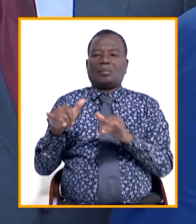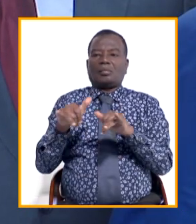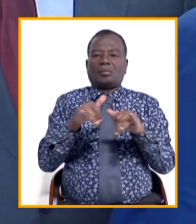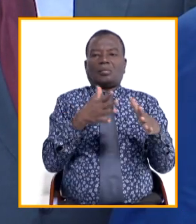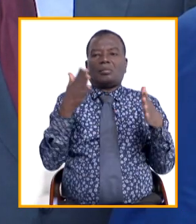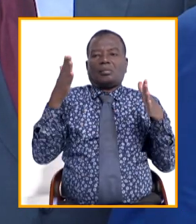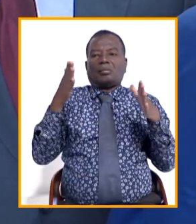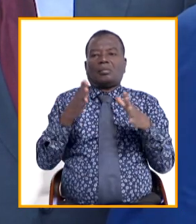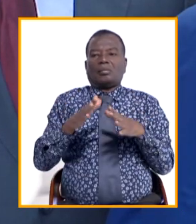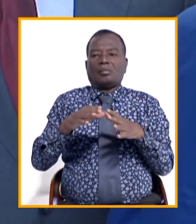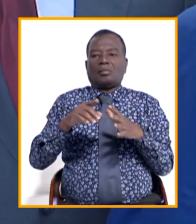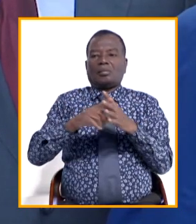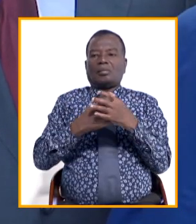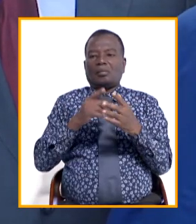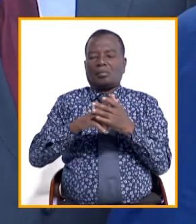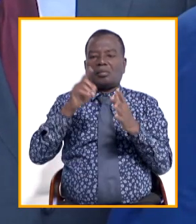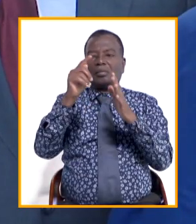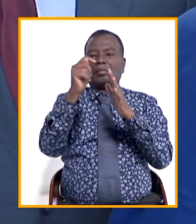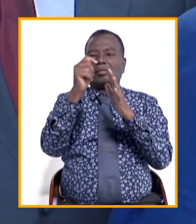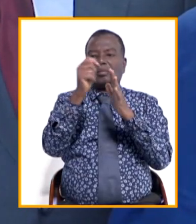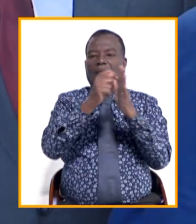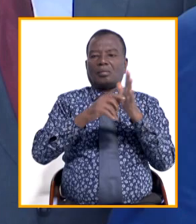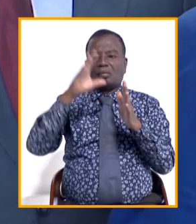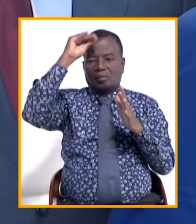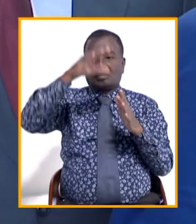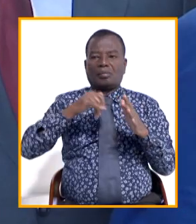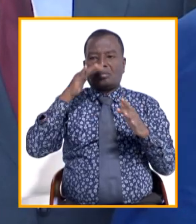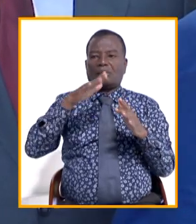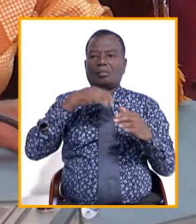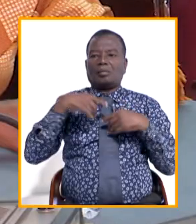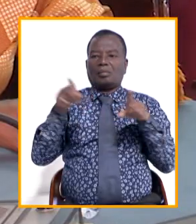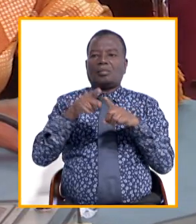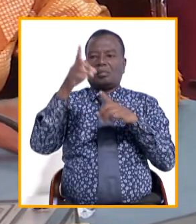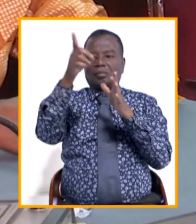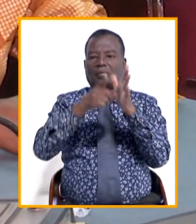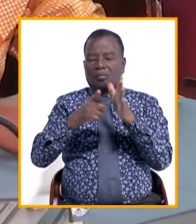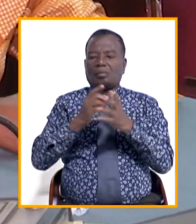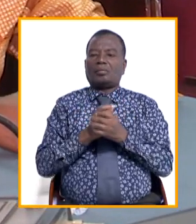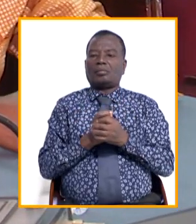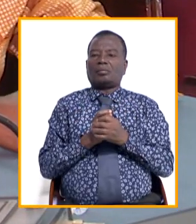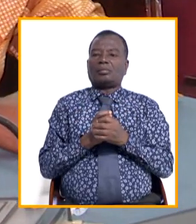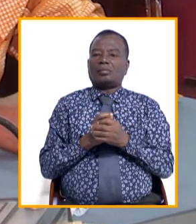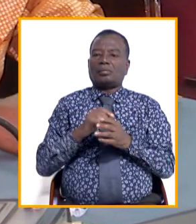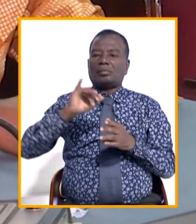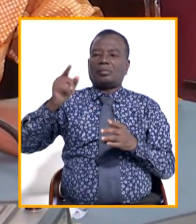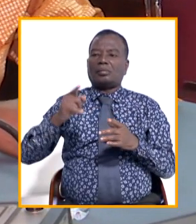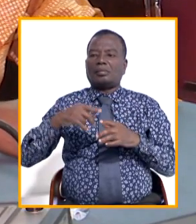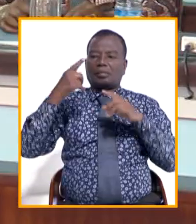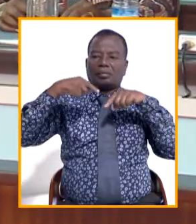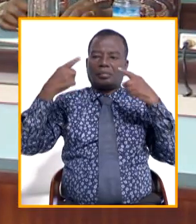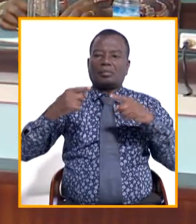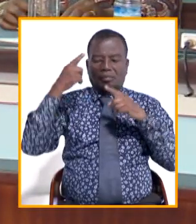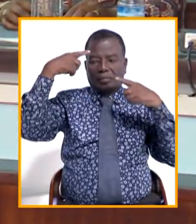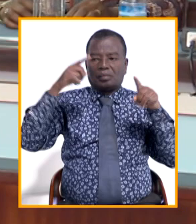dérogatoires. Donc à partir de ce texte, les femmes, les hommes ont les mêmes droits. Adama Camara a réussi à mettre d'accord tous les